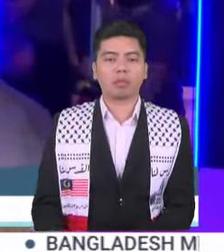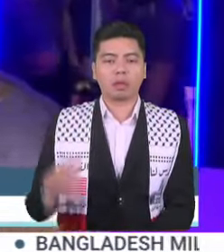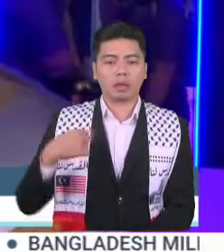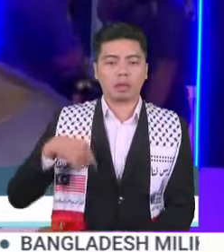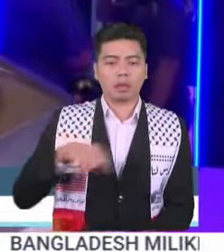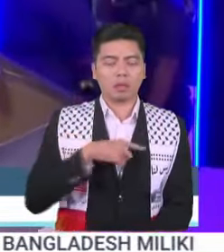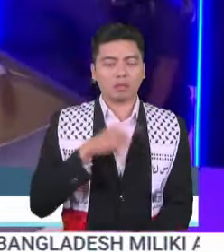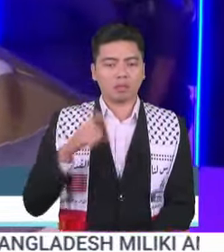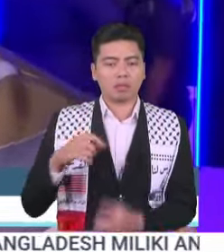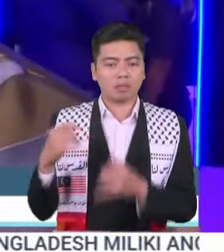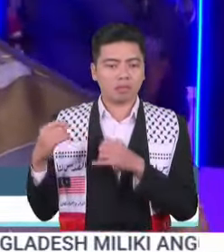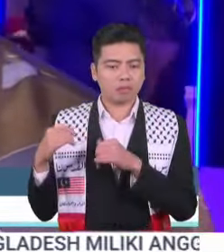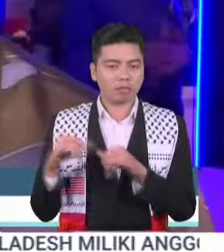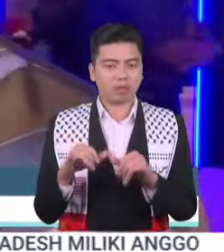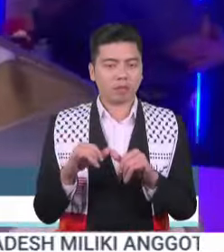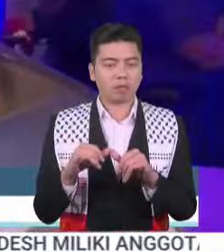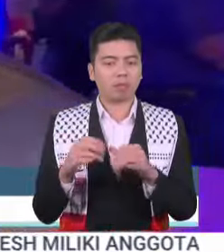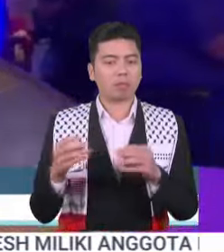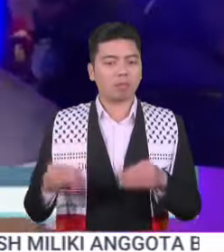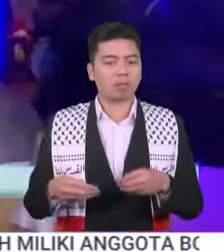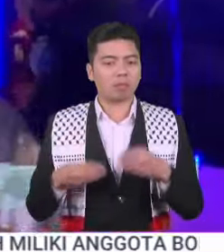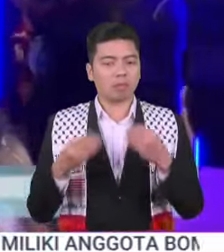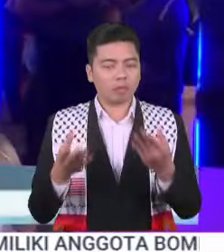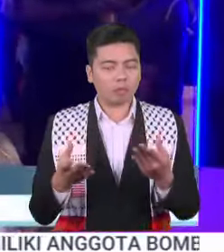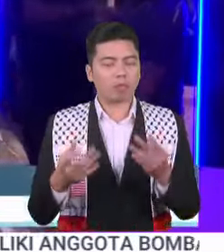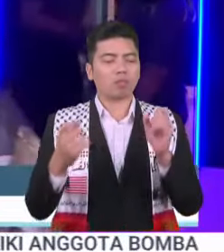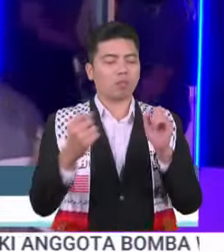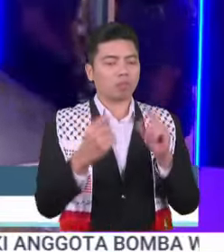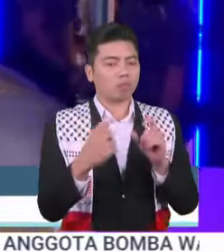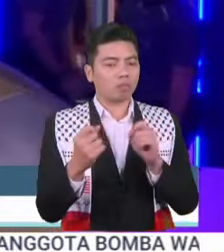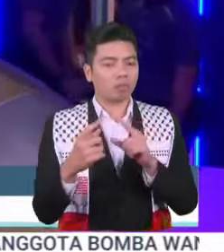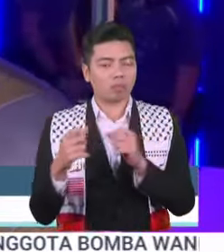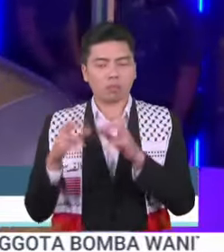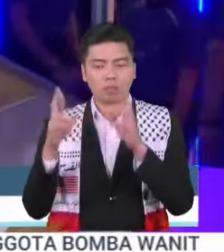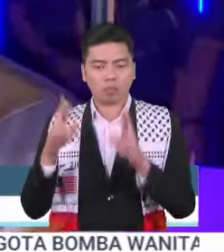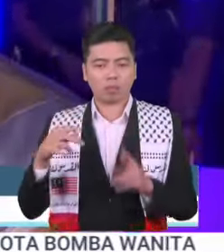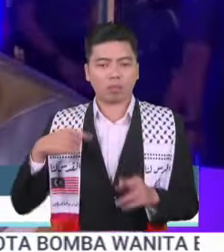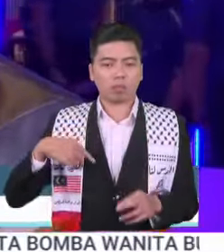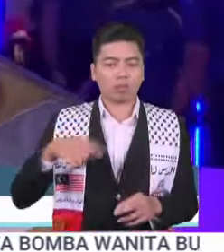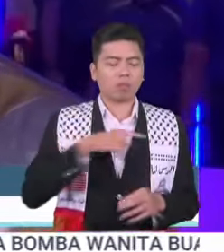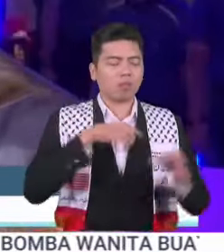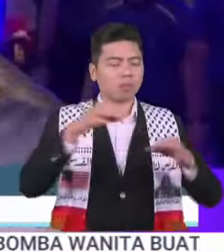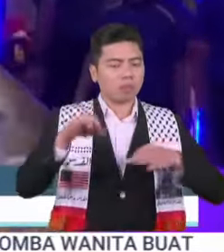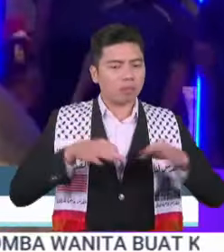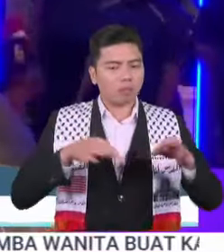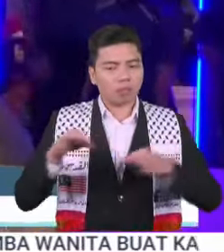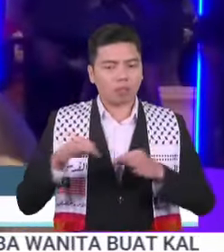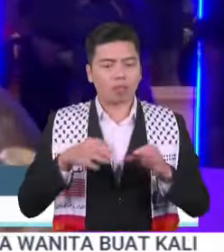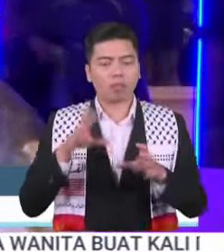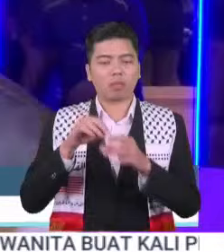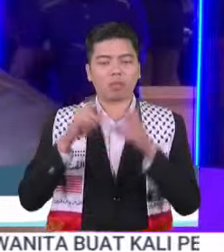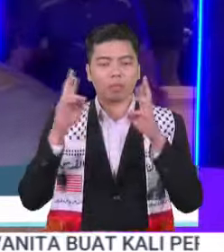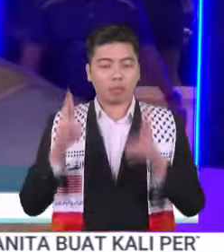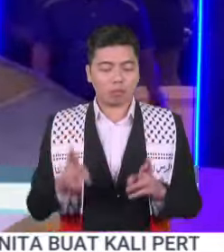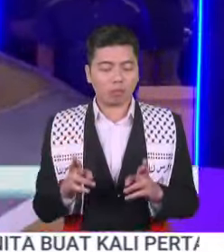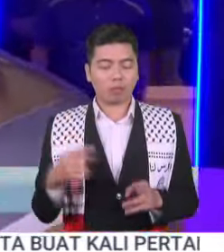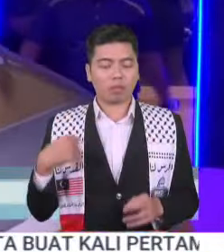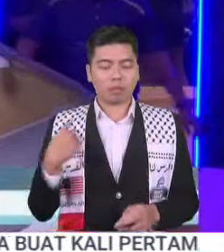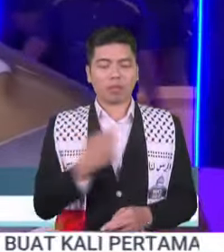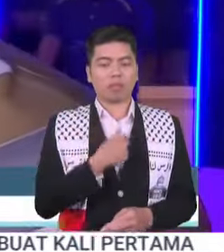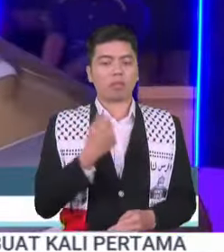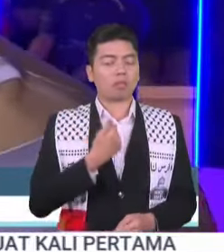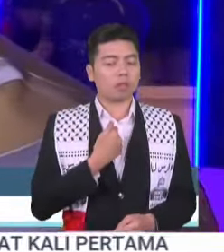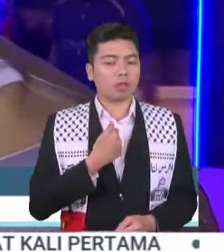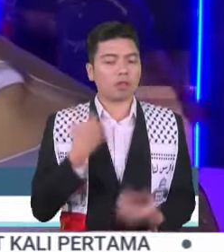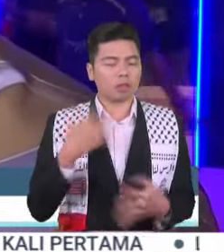Tapi kita perlu meneruskan untuk memberikan maklum balas kepada rakyat kita, menerangkan kepada rakyat dan kita sendiri. Saya